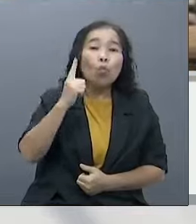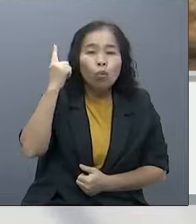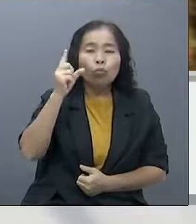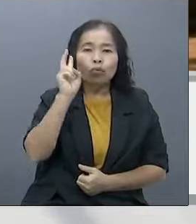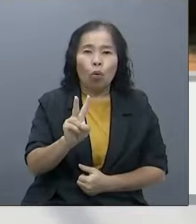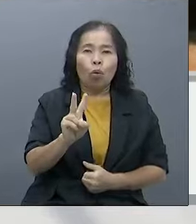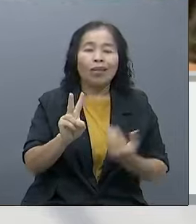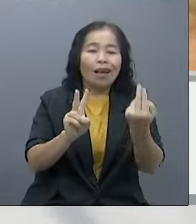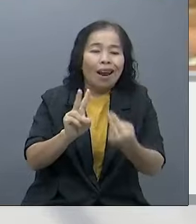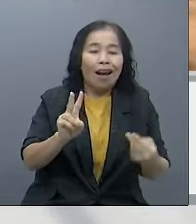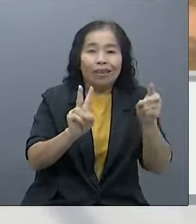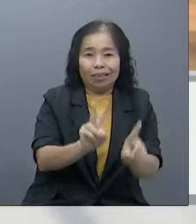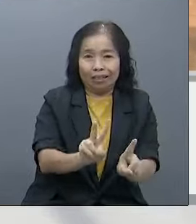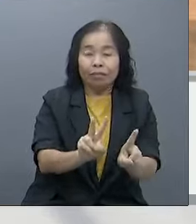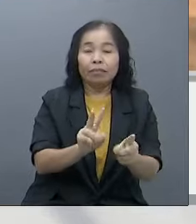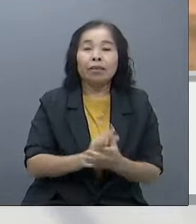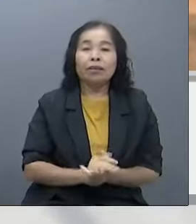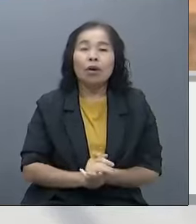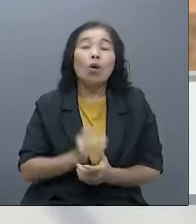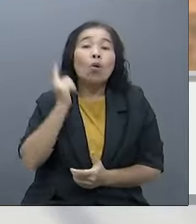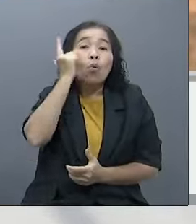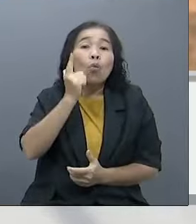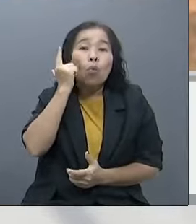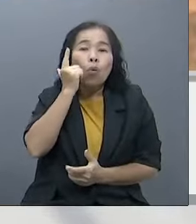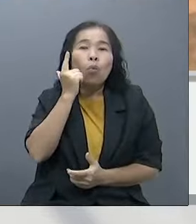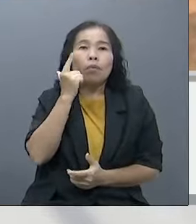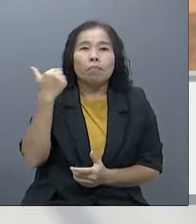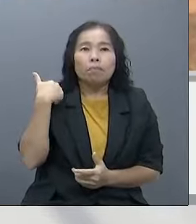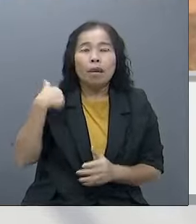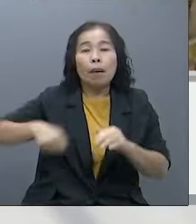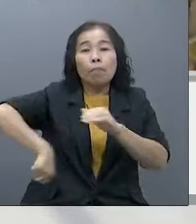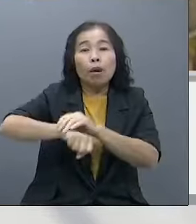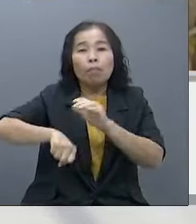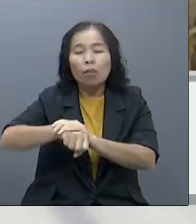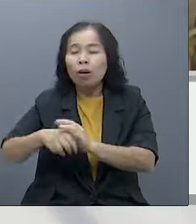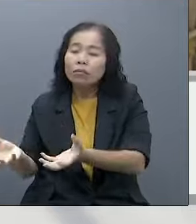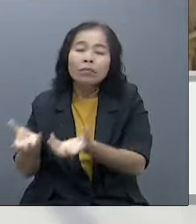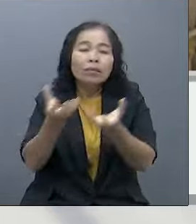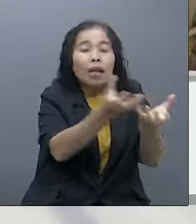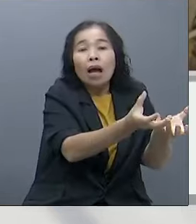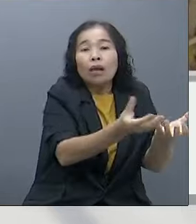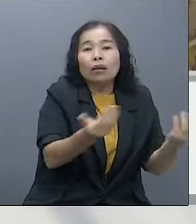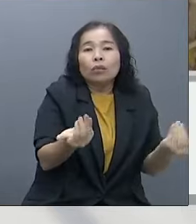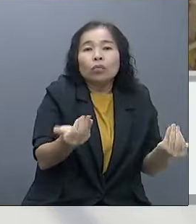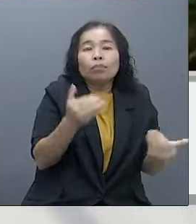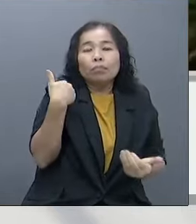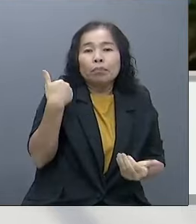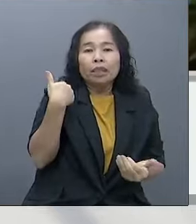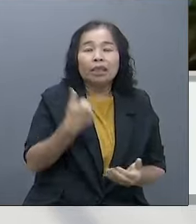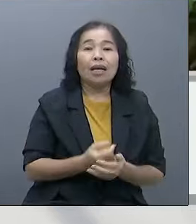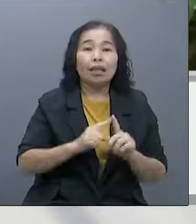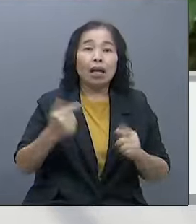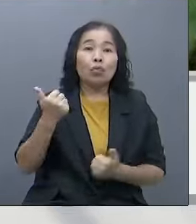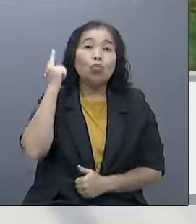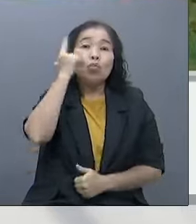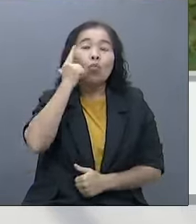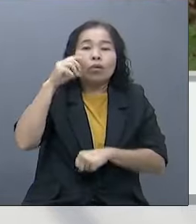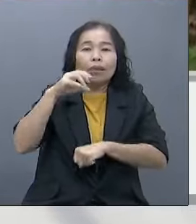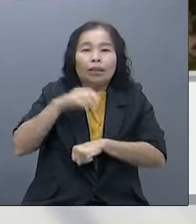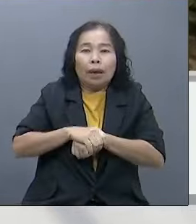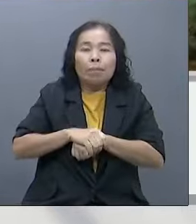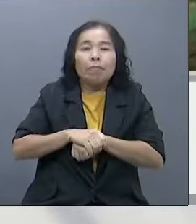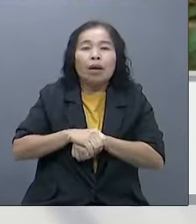ค่ะมีข้อมูลว่าลุงเนี่ยยังคงเก็บบอลให้กับน้องเสือในวันที่เกิดเหตุด้วยนะคะในขณะนี้ลุงถูกจับจากความผิด